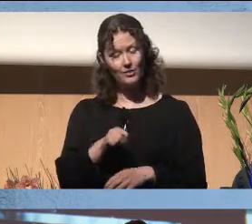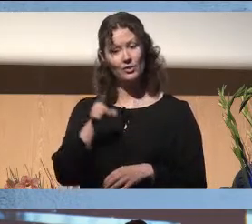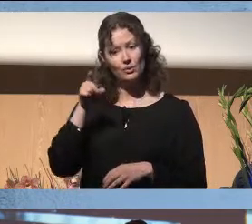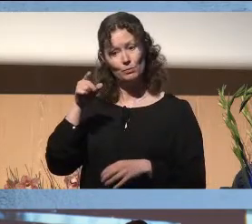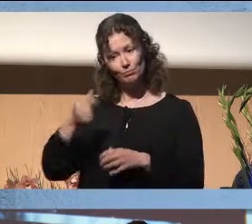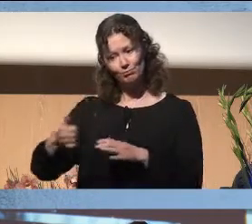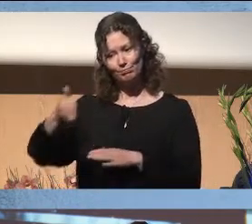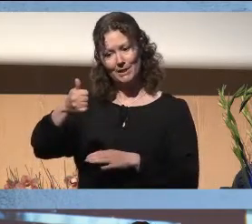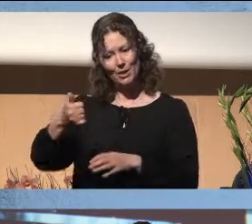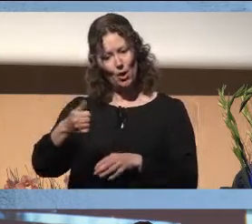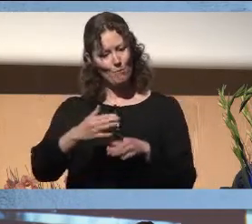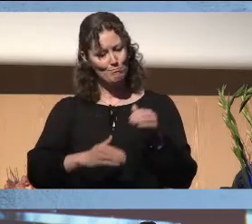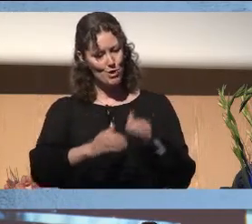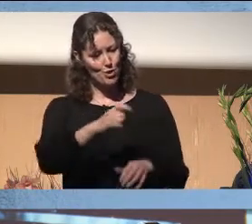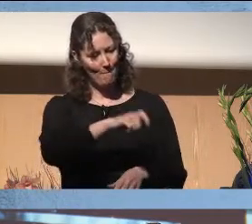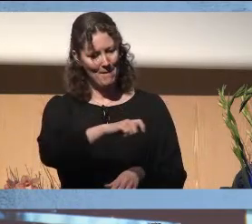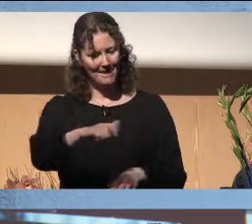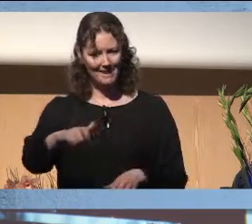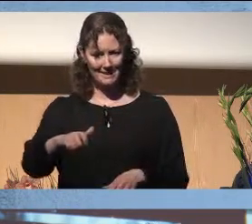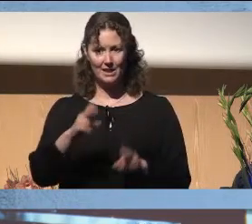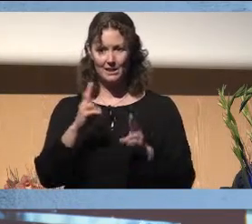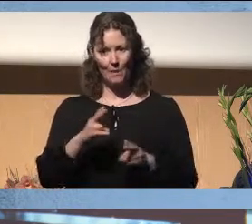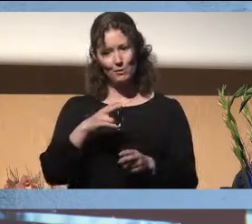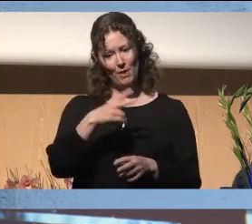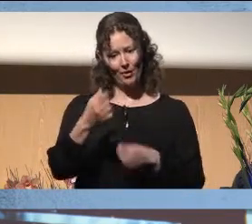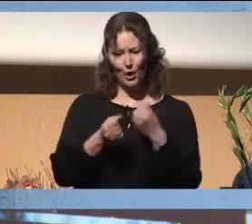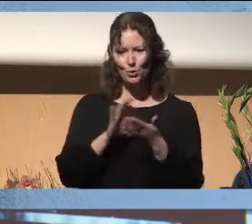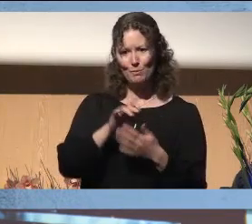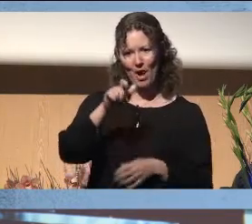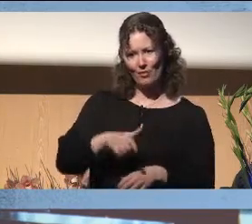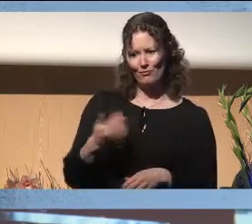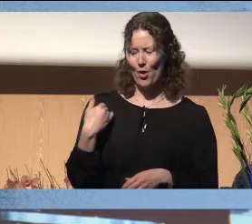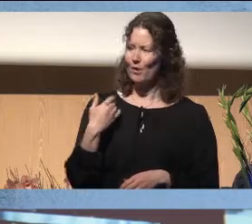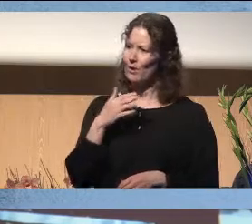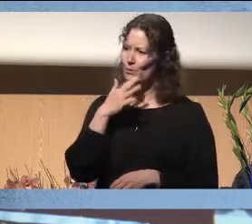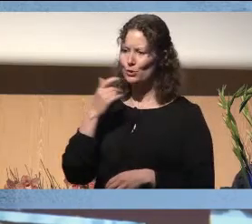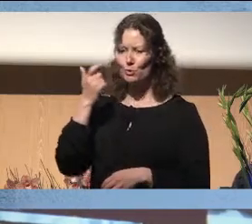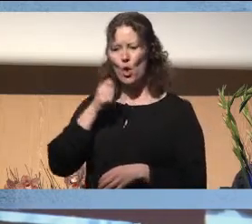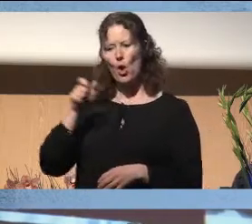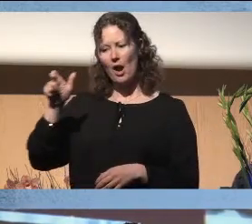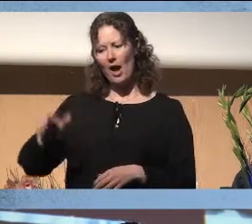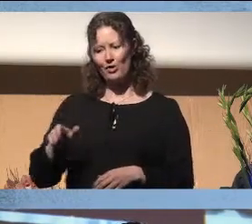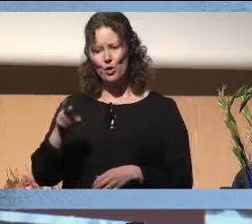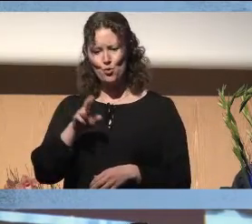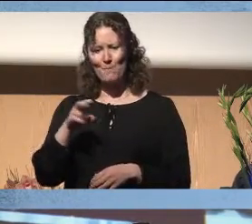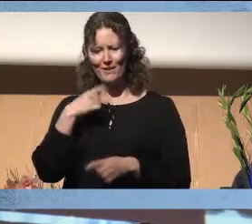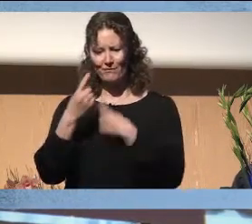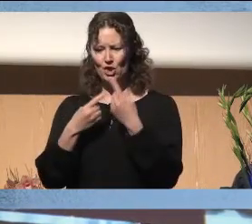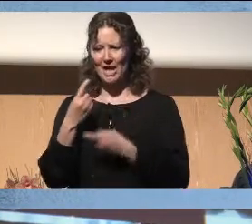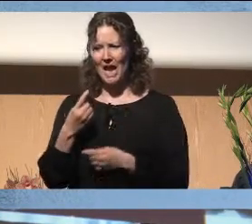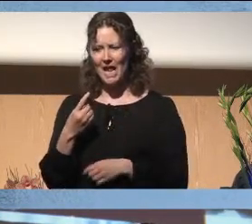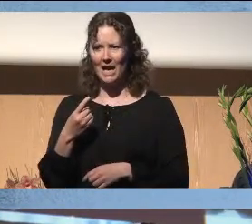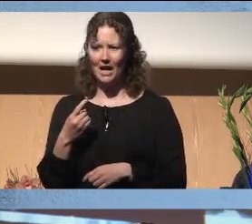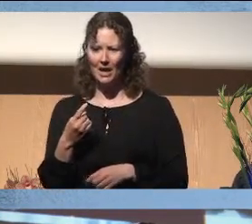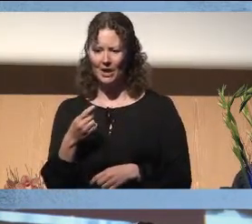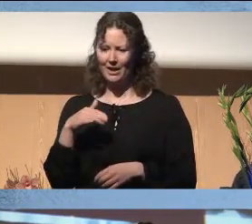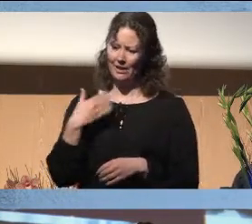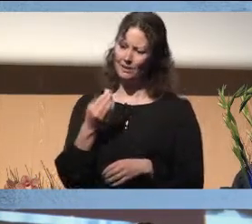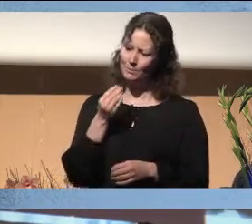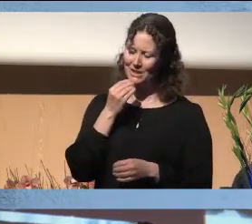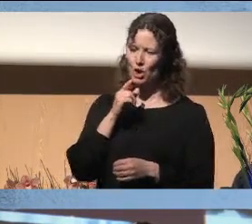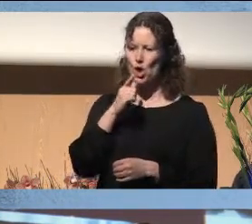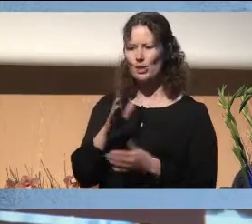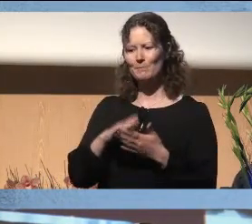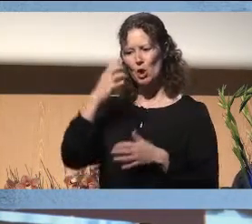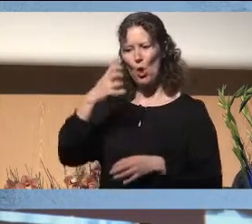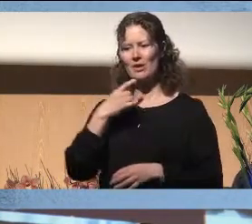på samma sätt som Melke Järnberg och andra har lärt honom. Det var roligt att höra Robert berätta. Efter att ha suttit och ätit lunch med kungen sa han